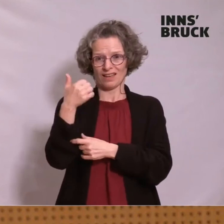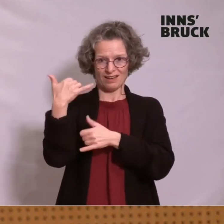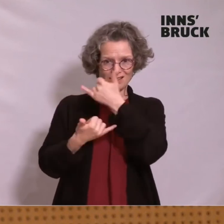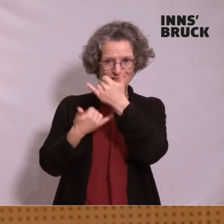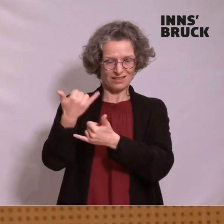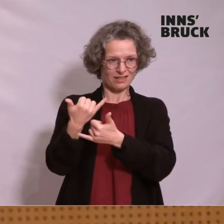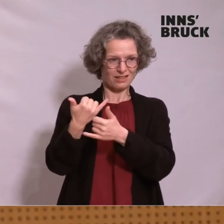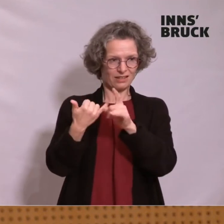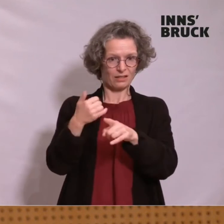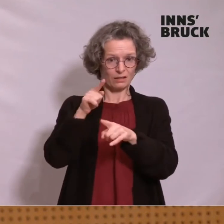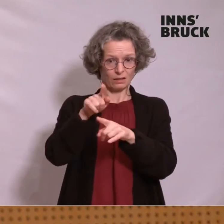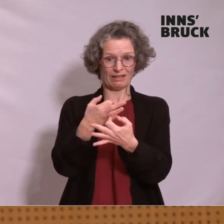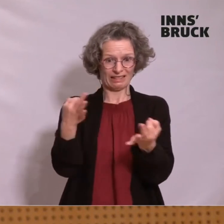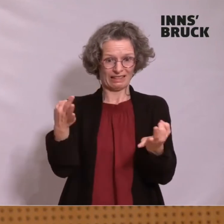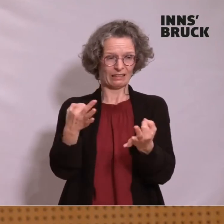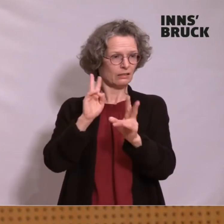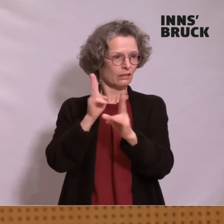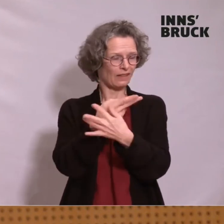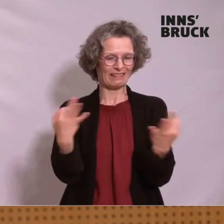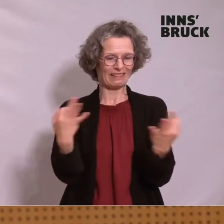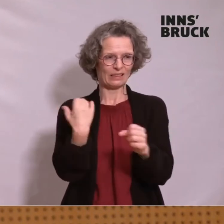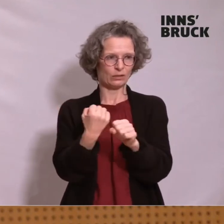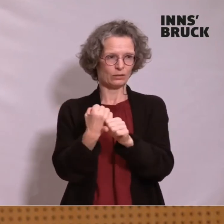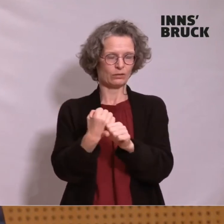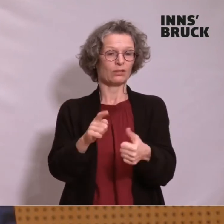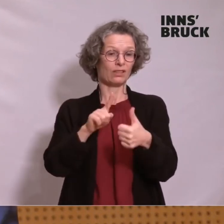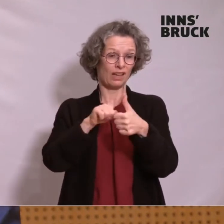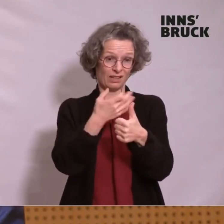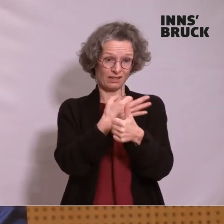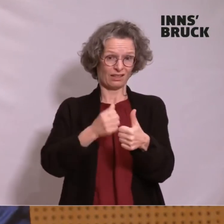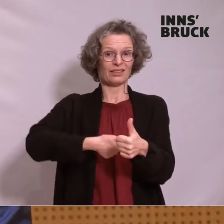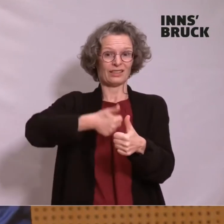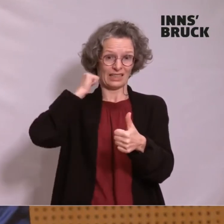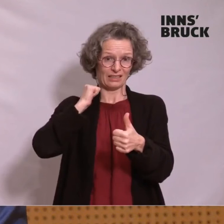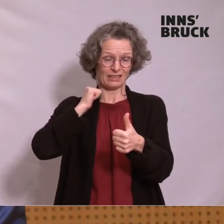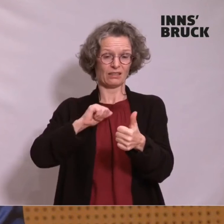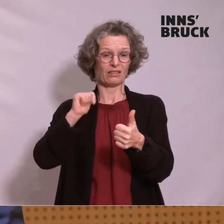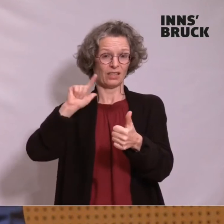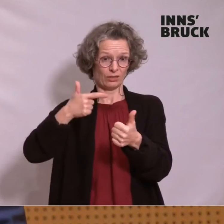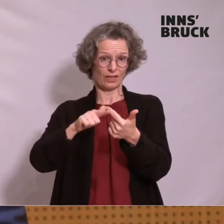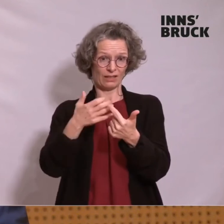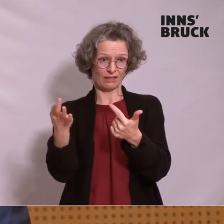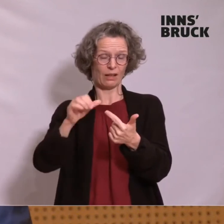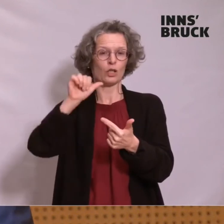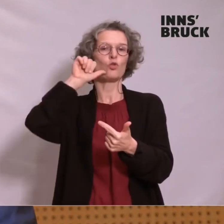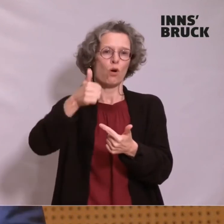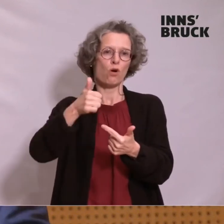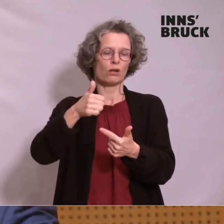an denen man nichts tun kann. Der eine ist gestern, der andere morgen. Dalai Lama.